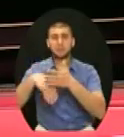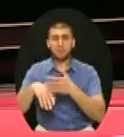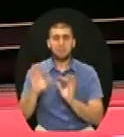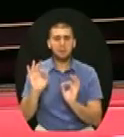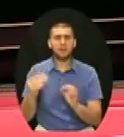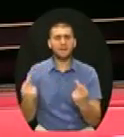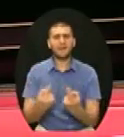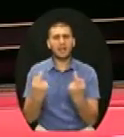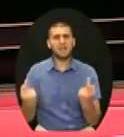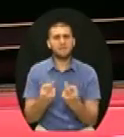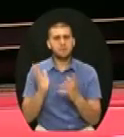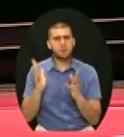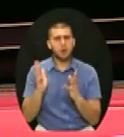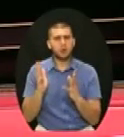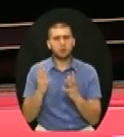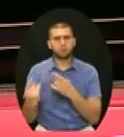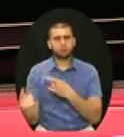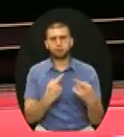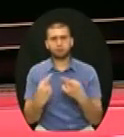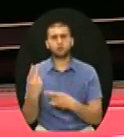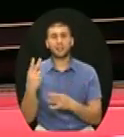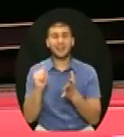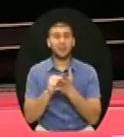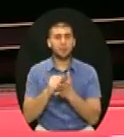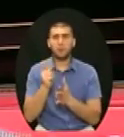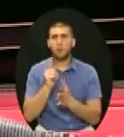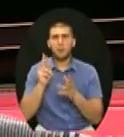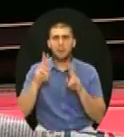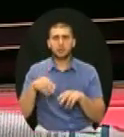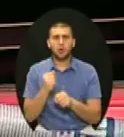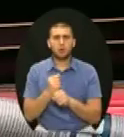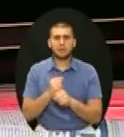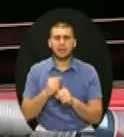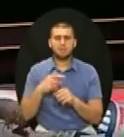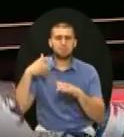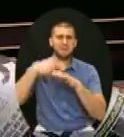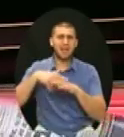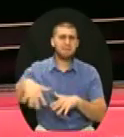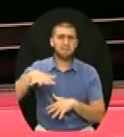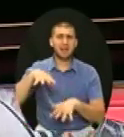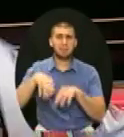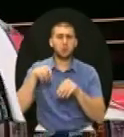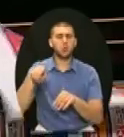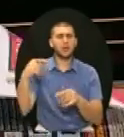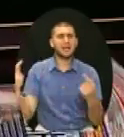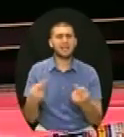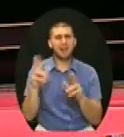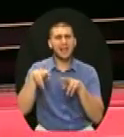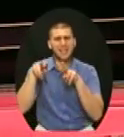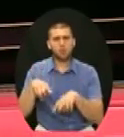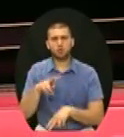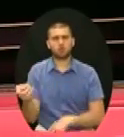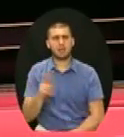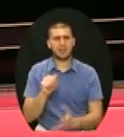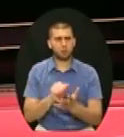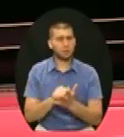באמת בריב די בוטה בין שני עיתונים, שהוא לא רק מהדהד את מערכת הבחירות, אלא הוא ריב על עצם הקיום של שניהם. אז